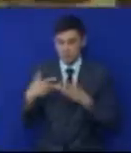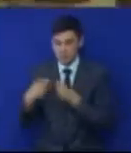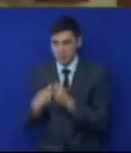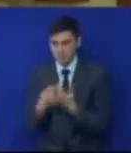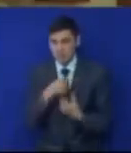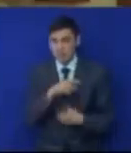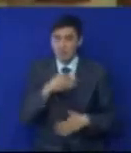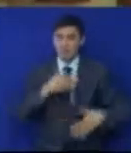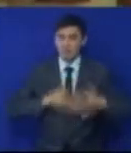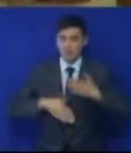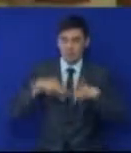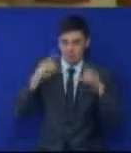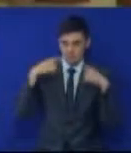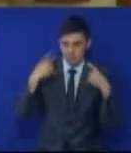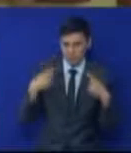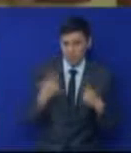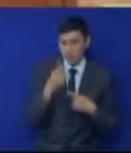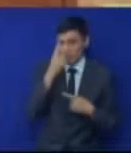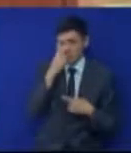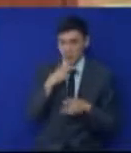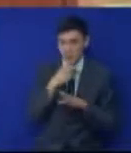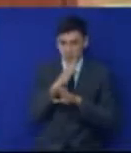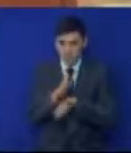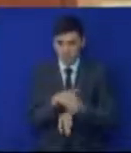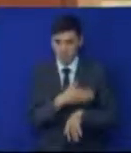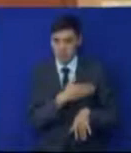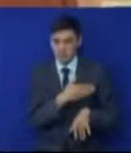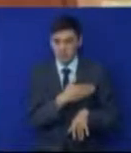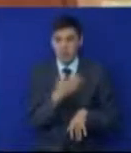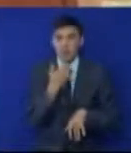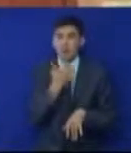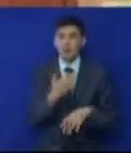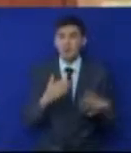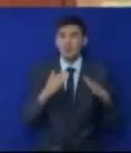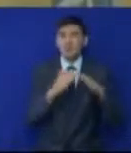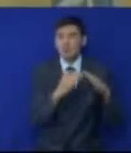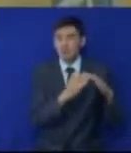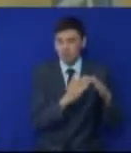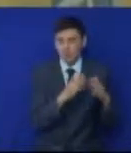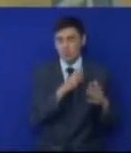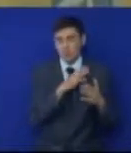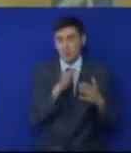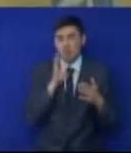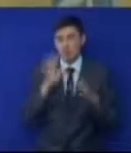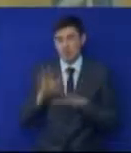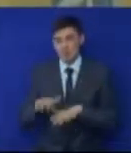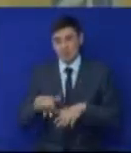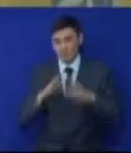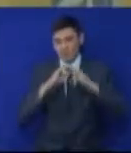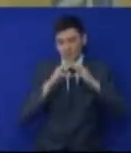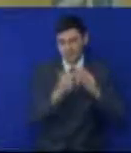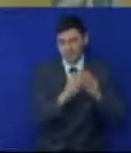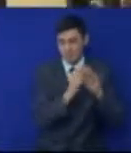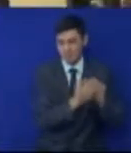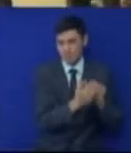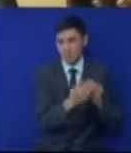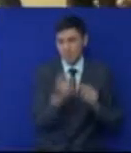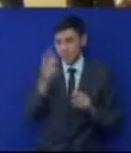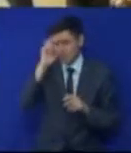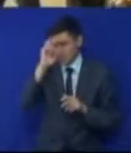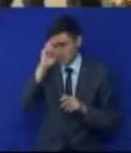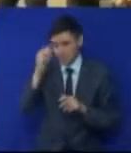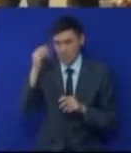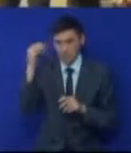екі ай күткен. Су тасқыннан кейін үйлері апатты жағдайда тұруға жарамсыз деп танылған. Аз ғана уақыт ішінде оларға мемлекет